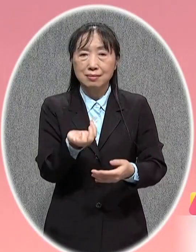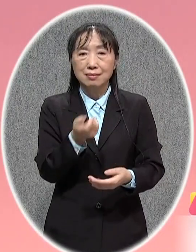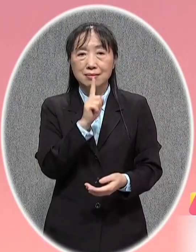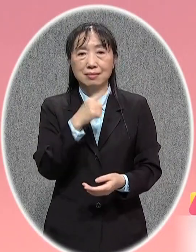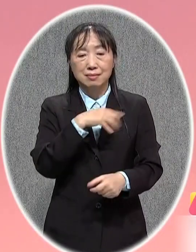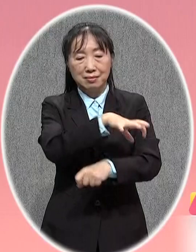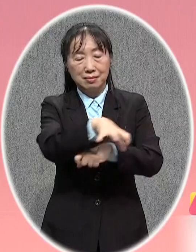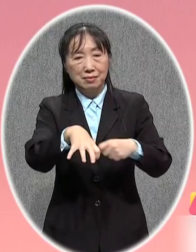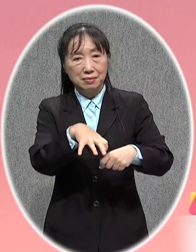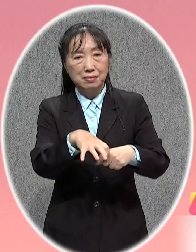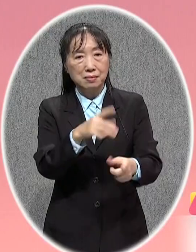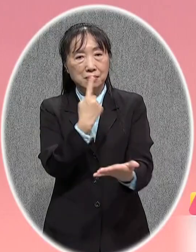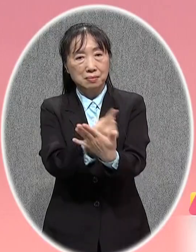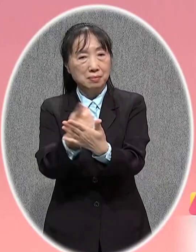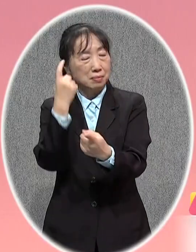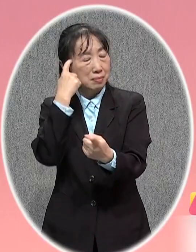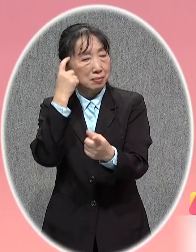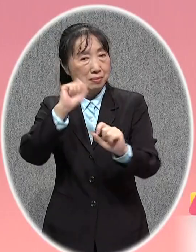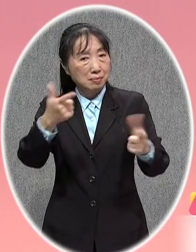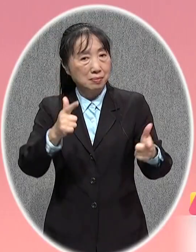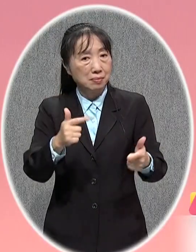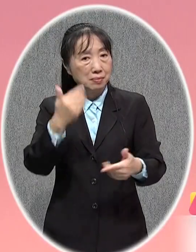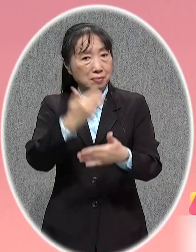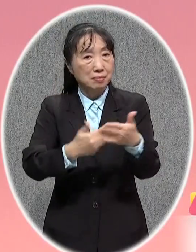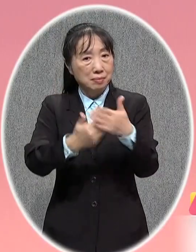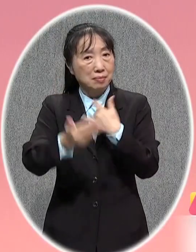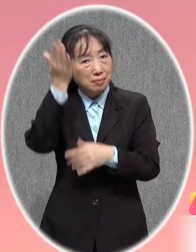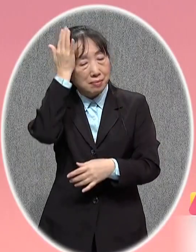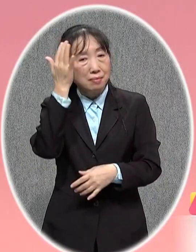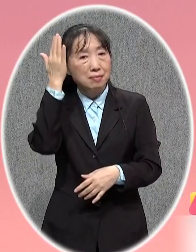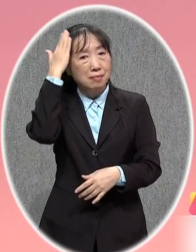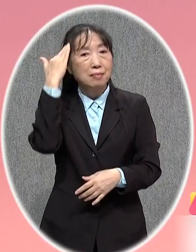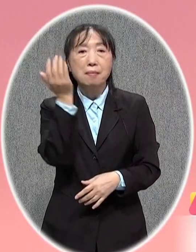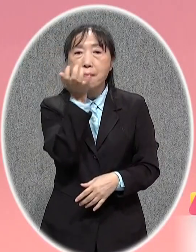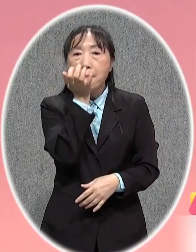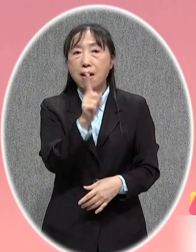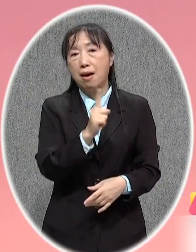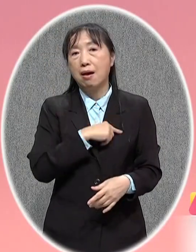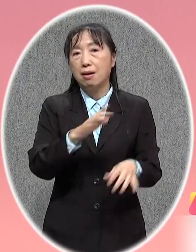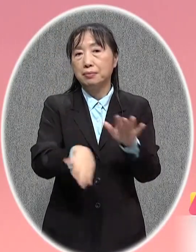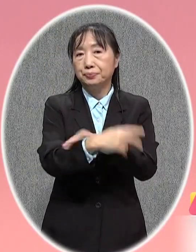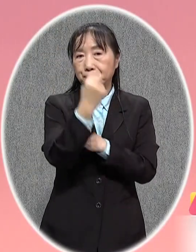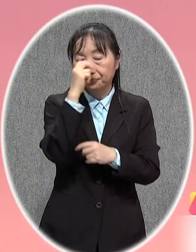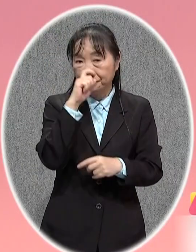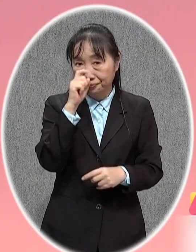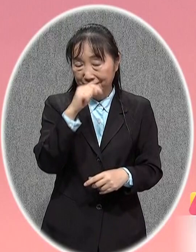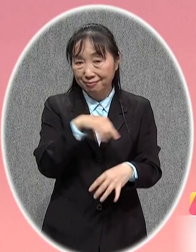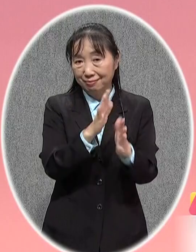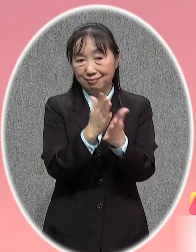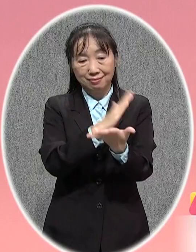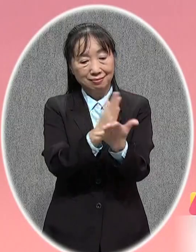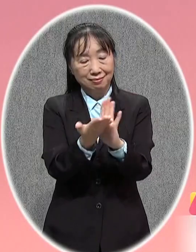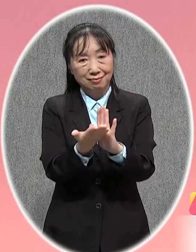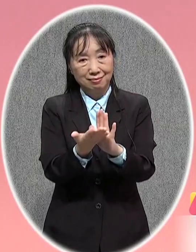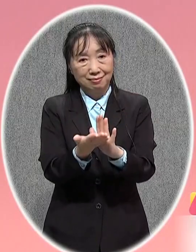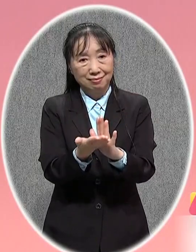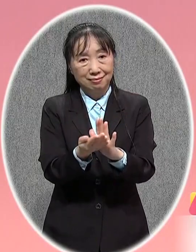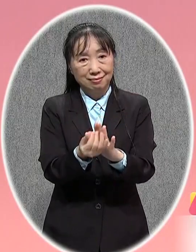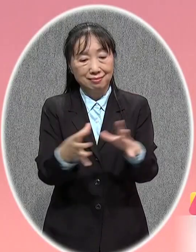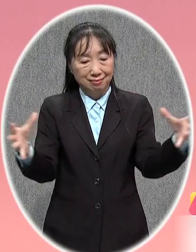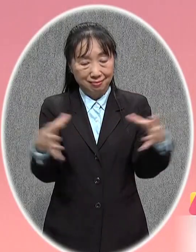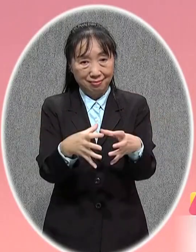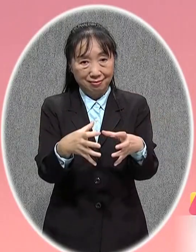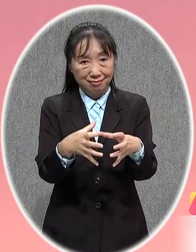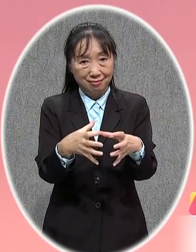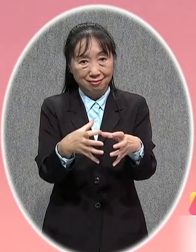同的环保价值，尤其是减煤、减空污以及减碳这样子的价值呢，一起放在同